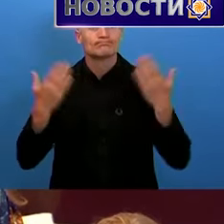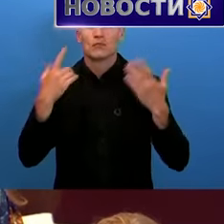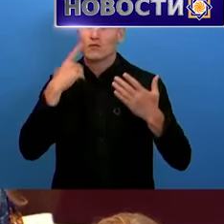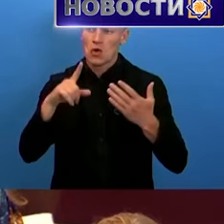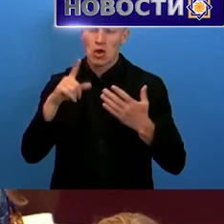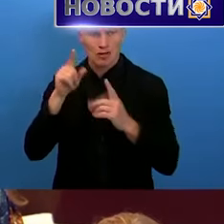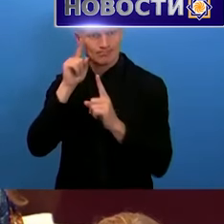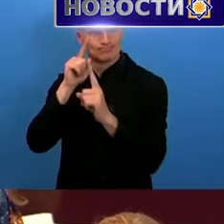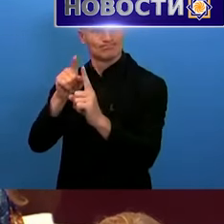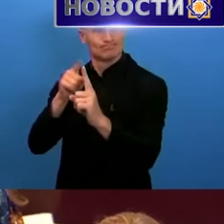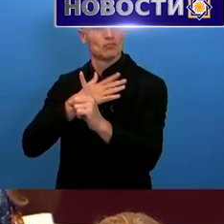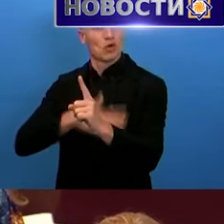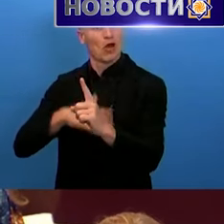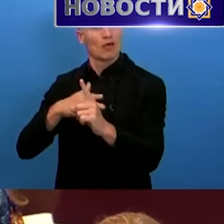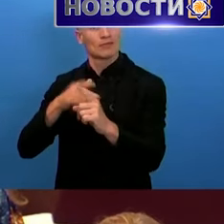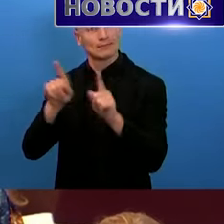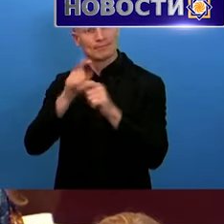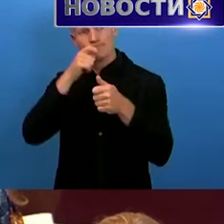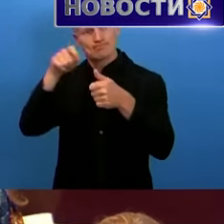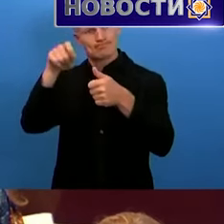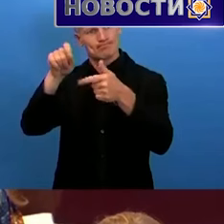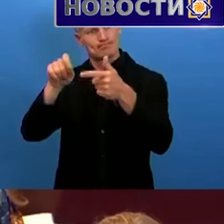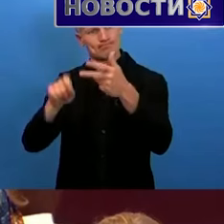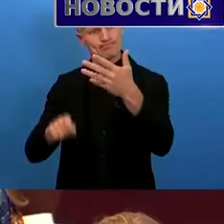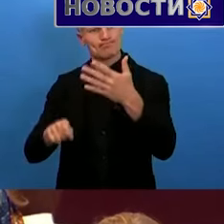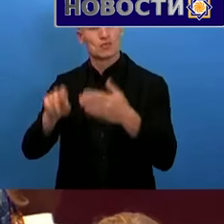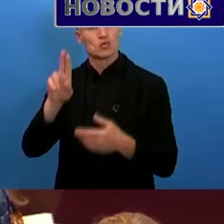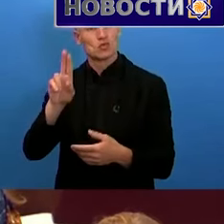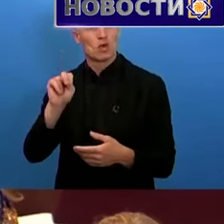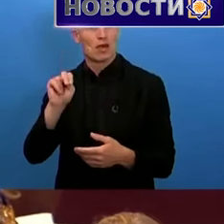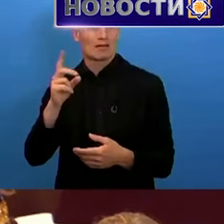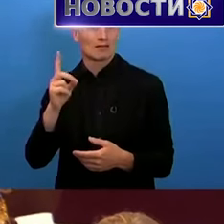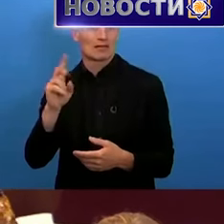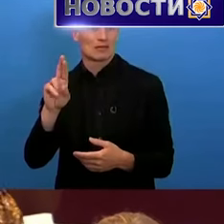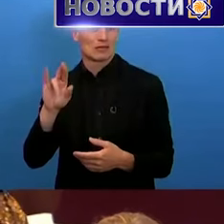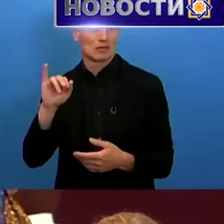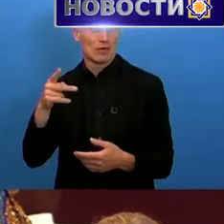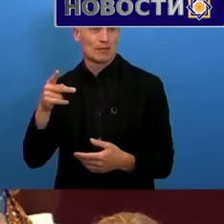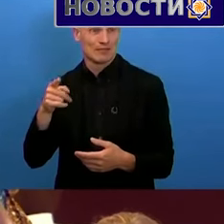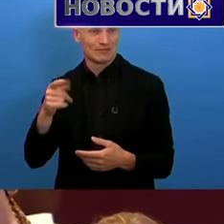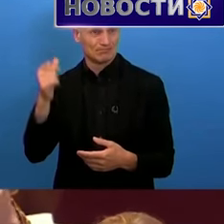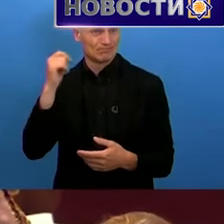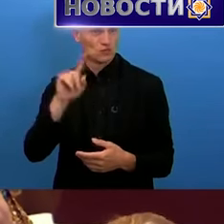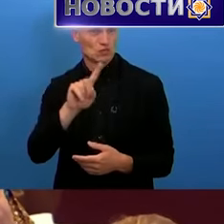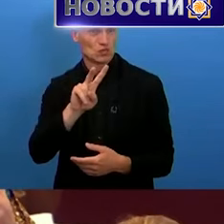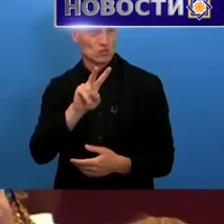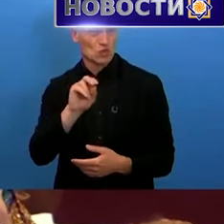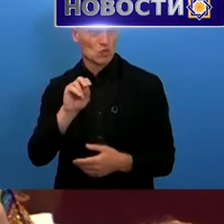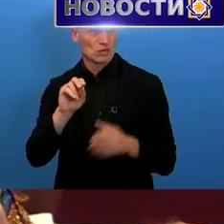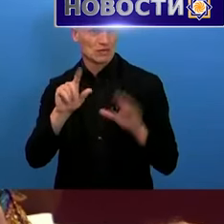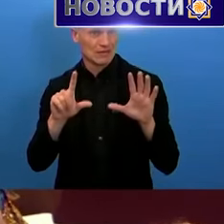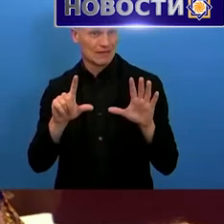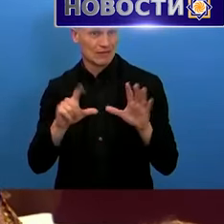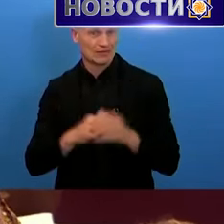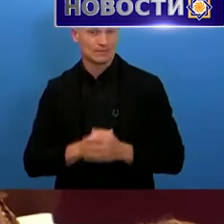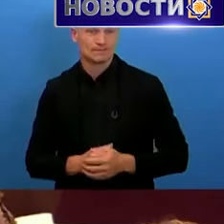Западная Армения Арменак Абрамян. Эта дата и декларации должны были заложить основу для изменения отношений стран-членов Организации Объединенных